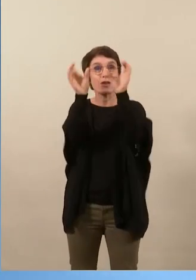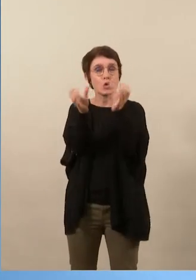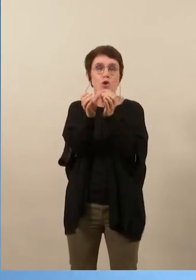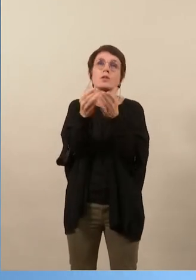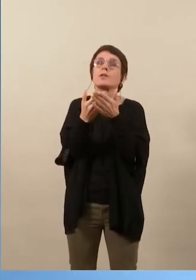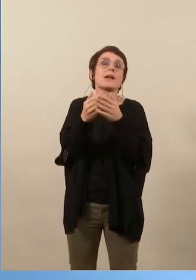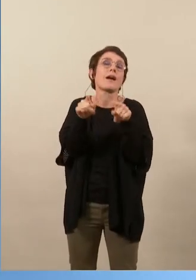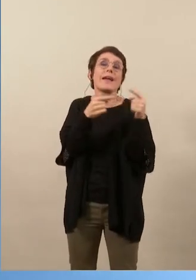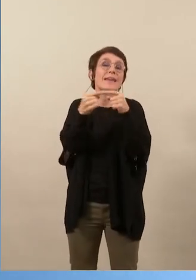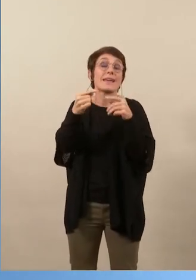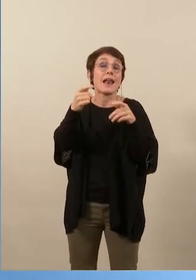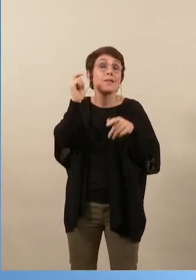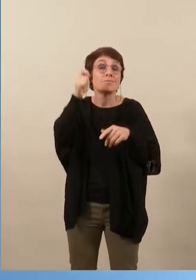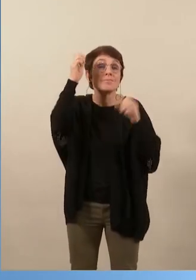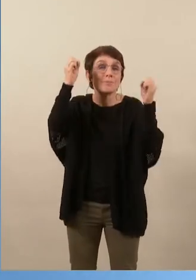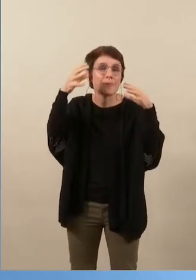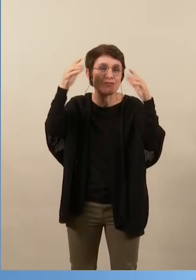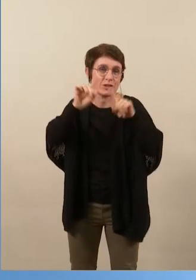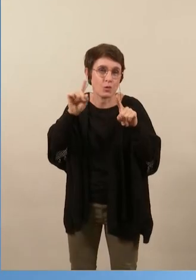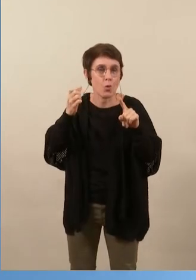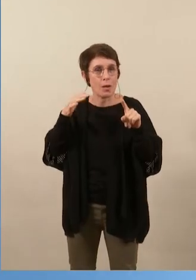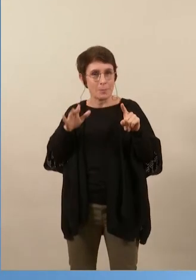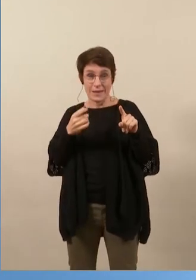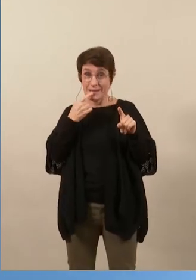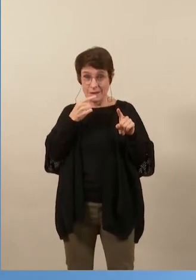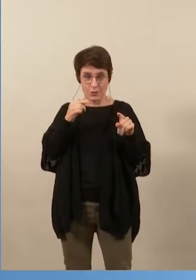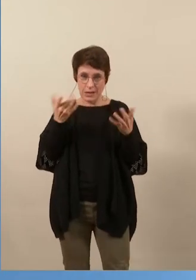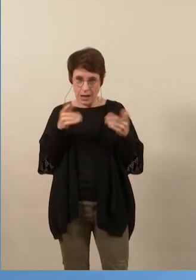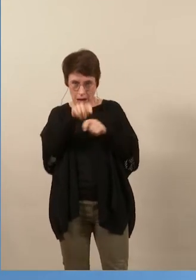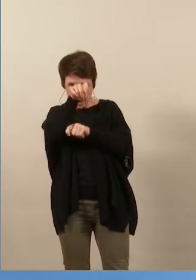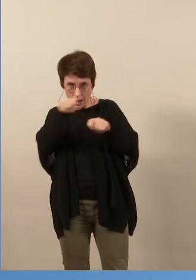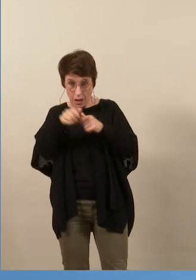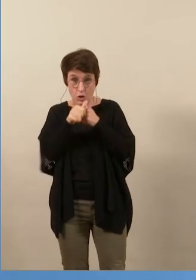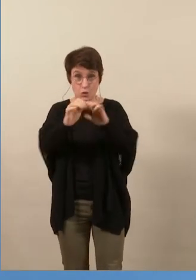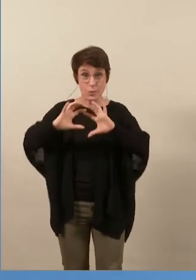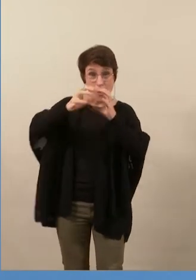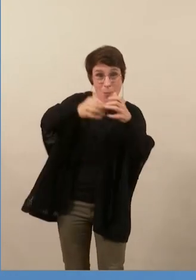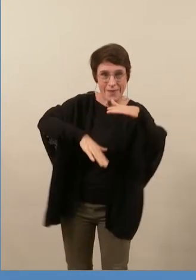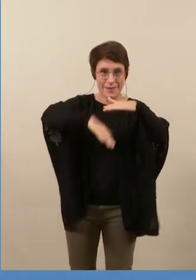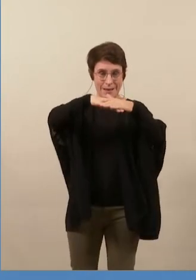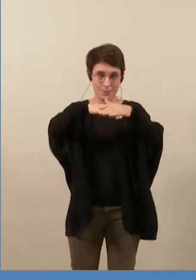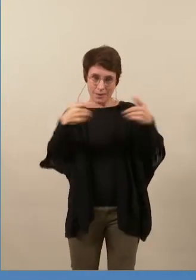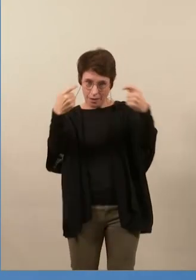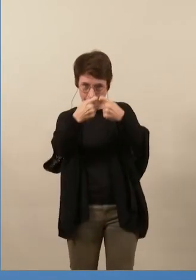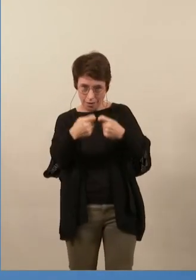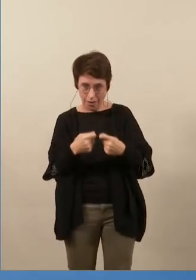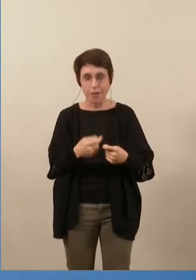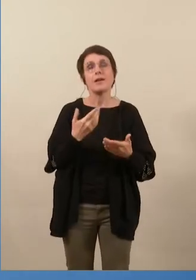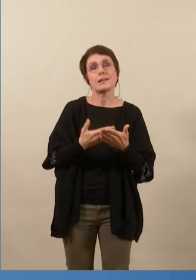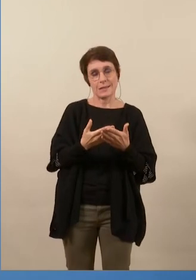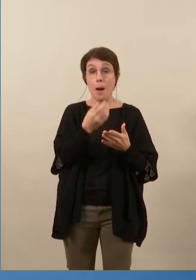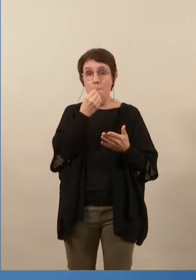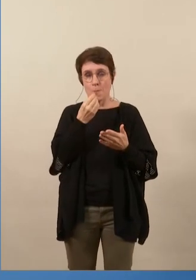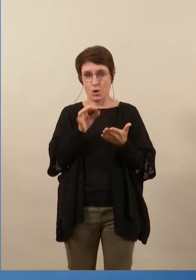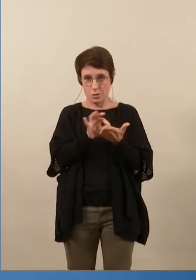objectifs sociaux du développement durable réencastrés dans la limit planétaire ça nous semble effectivement la bonne boussole pour cela on est sur encore une fois sur un